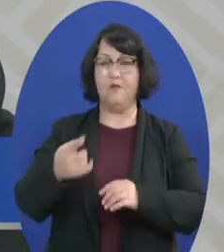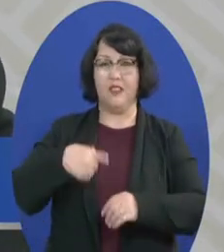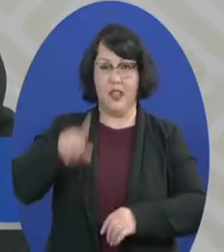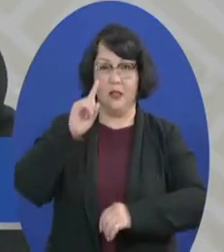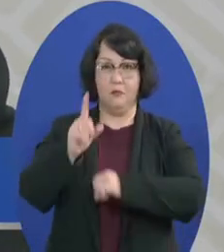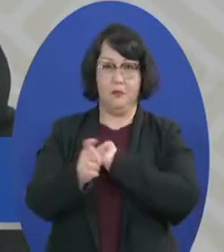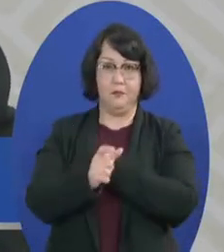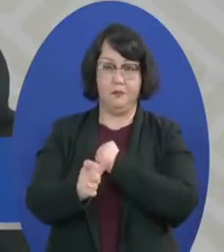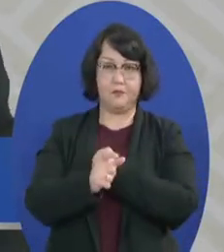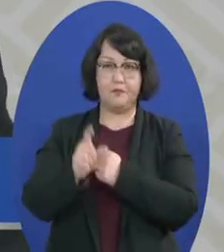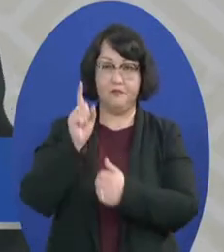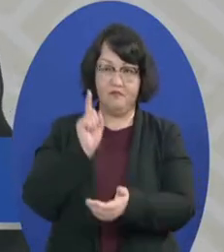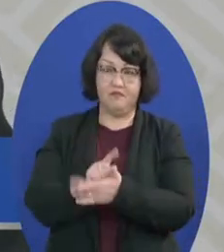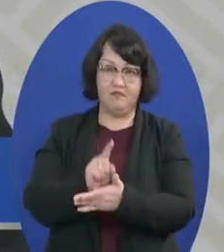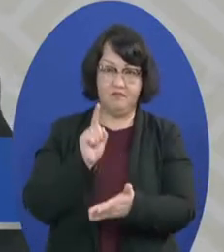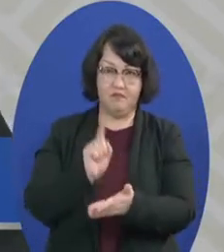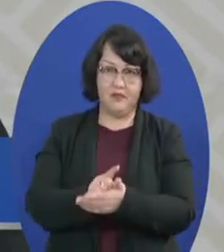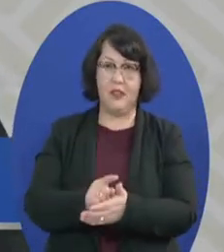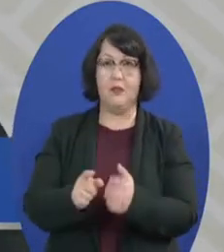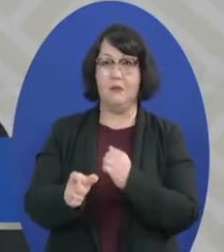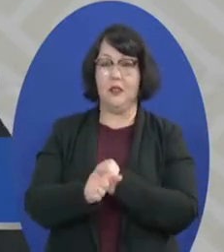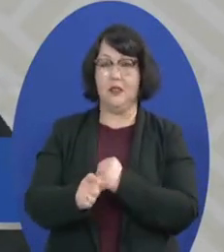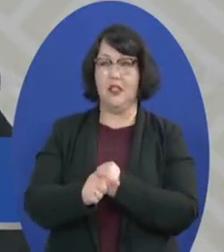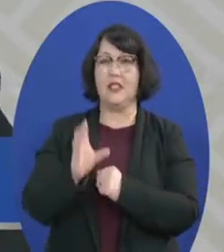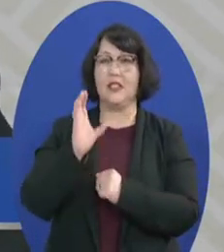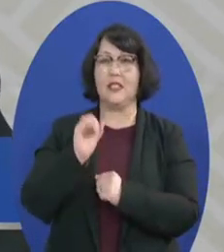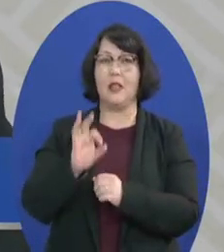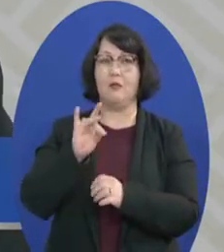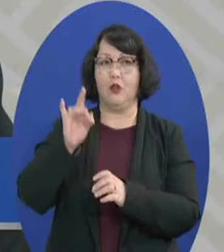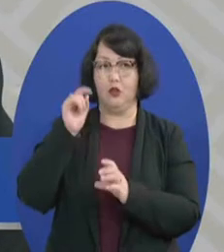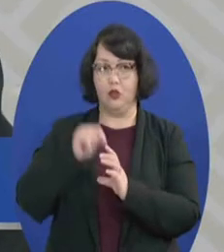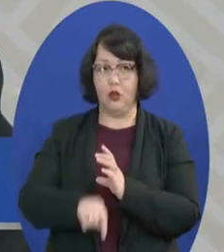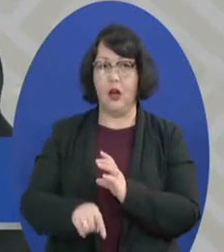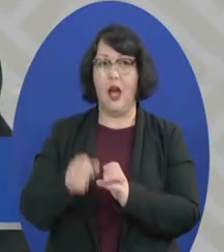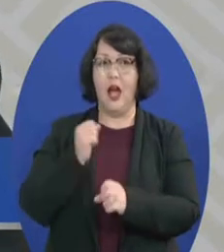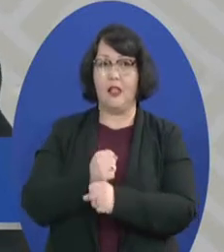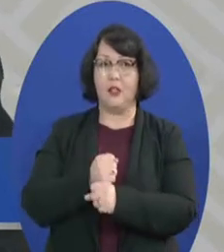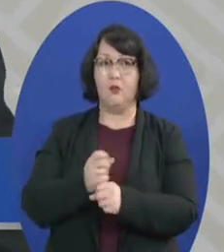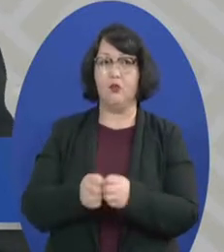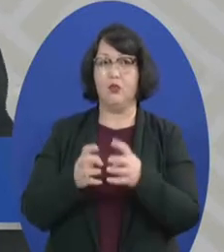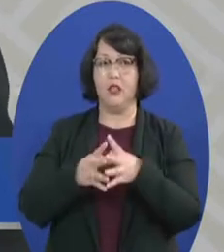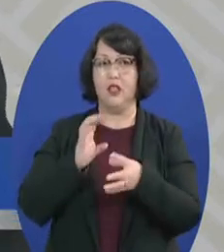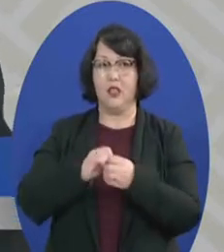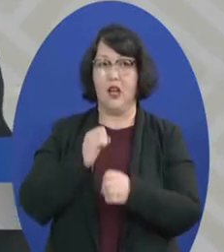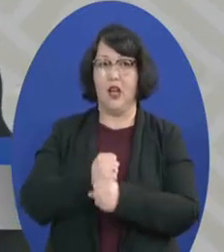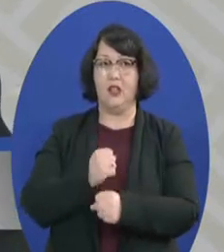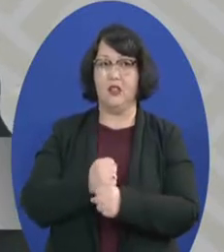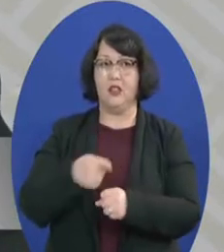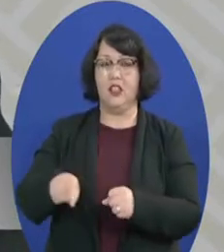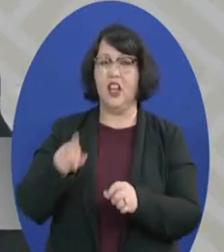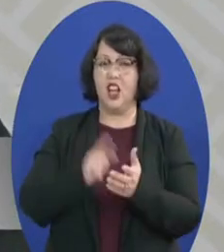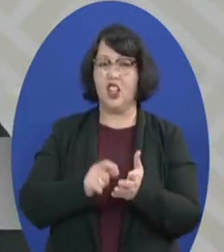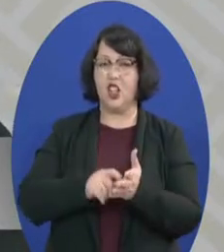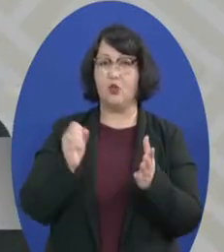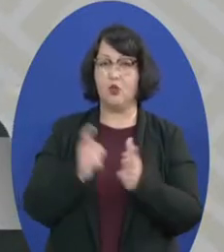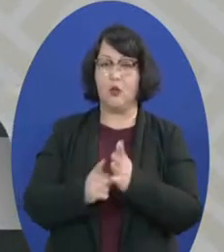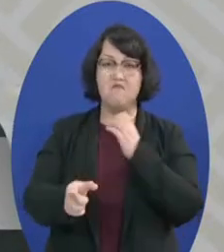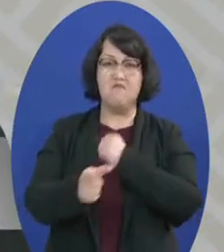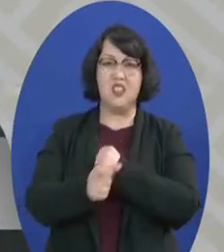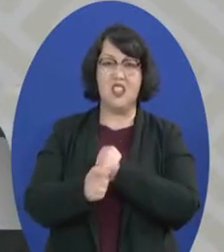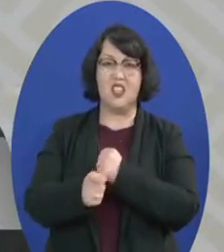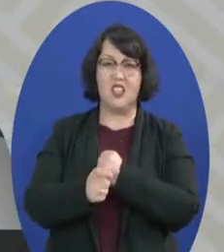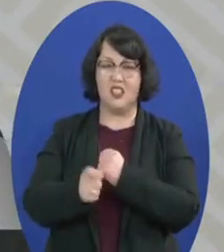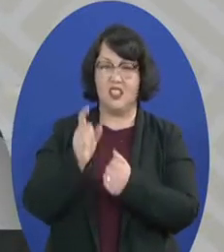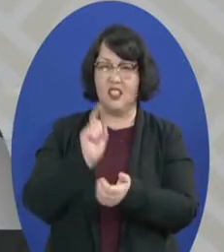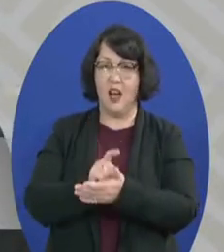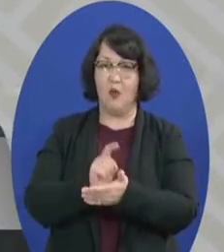байх. Одоо тухайн салбарынхаа буюу одоо тухайн одоо ашиж байгаа албан тушаалт нь одоо шаардлагатай байгаа тэр мэрэгжлийн байхын